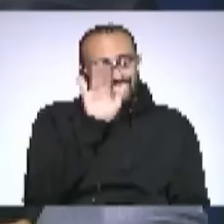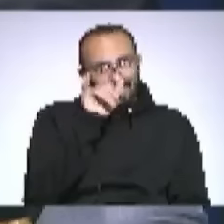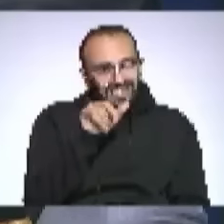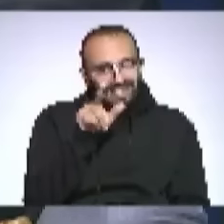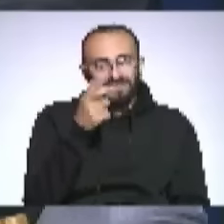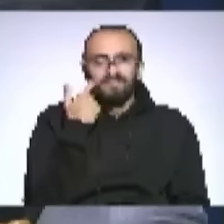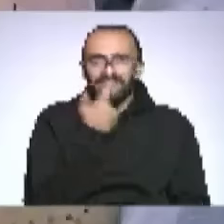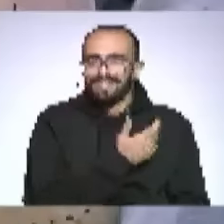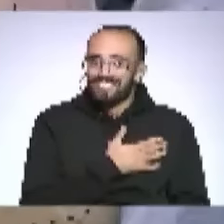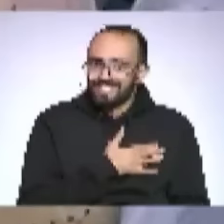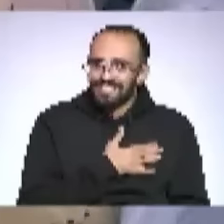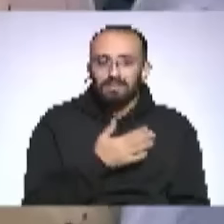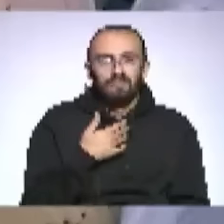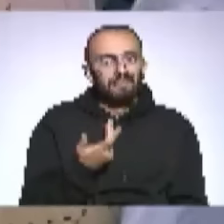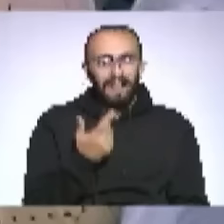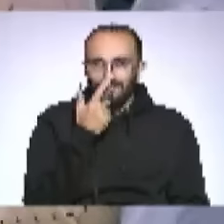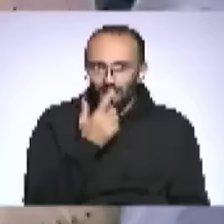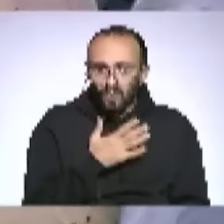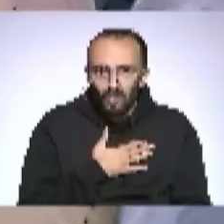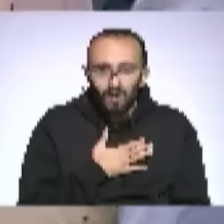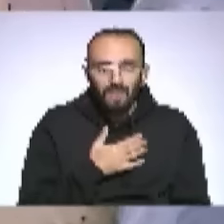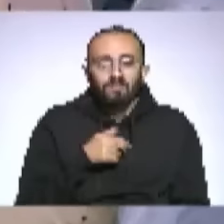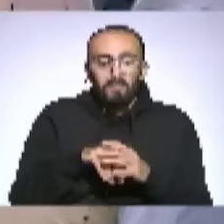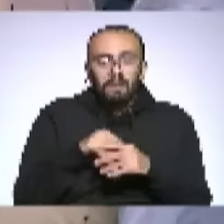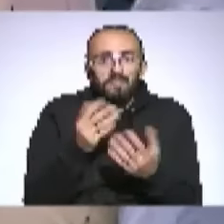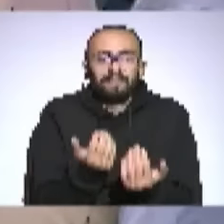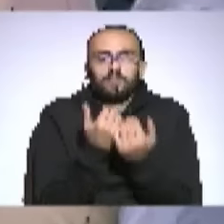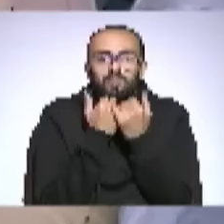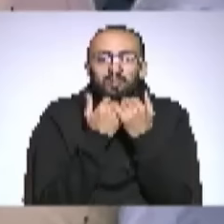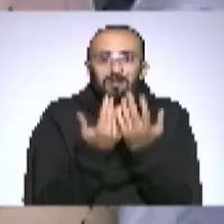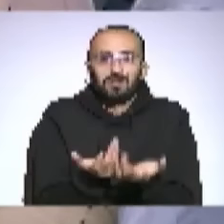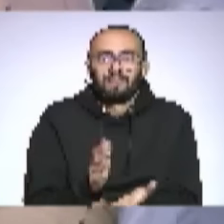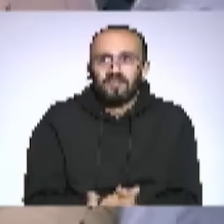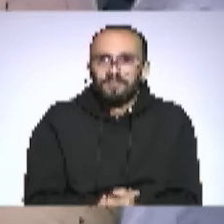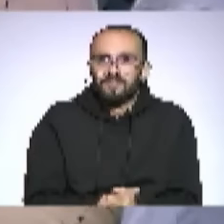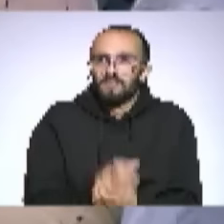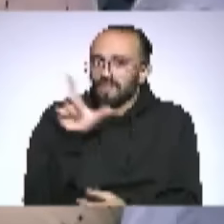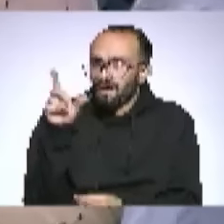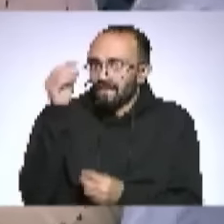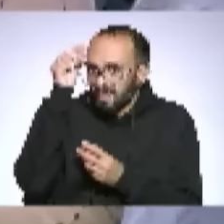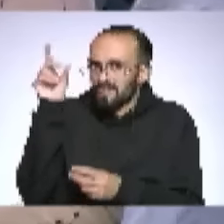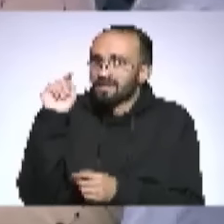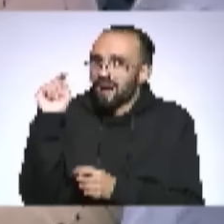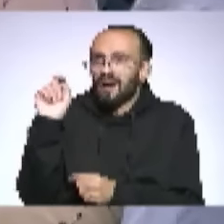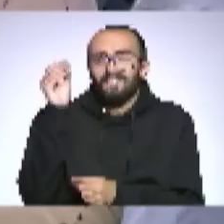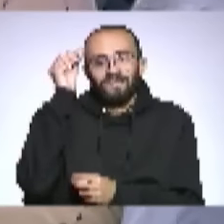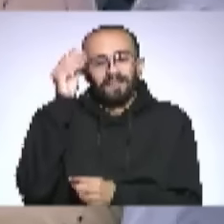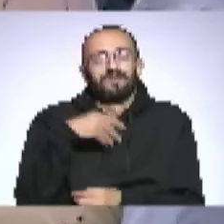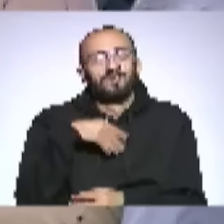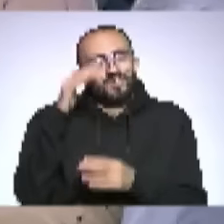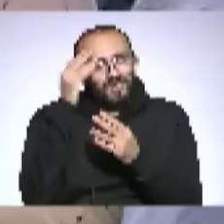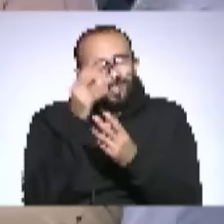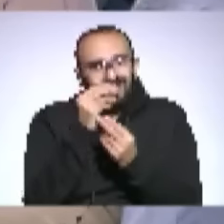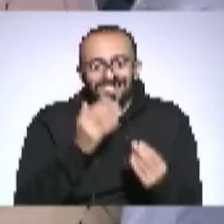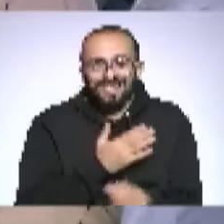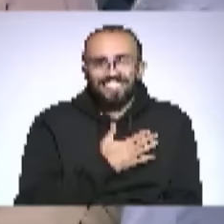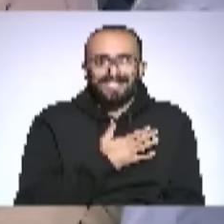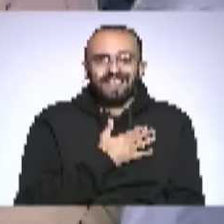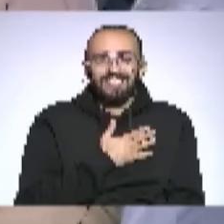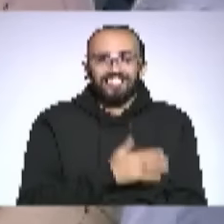وحالتها عفو انا ما بعملش حاجه خالص يا سيدنا يعني انا لو اشكر انا بس بصحح المفهوم اللي عندها اشكرك يا سيدنا لو